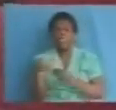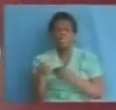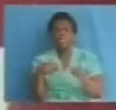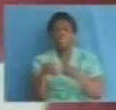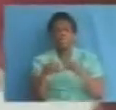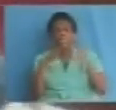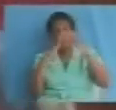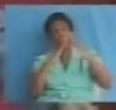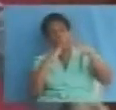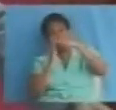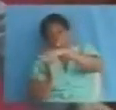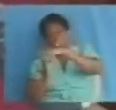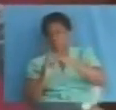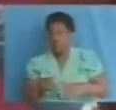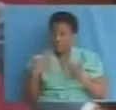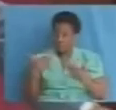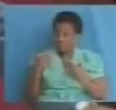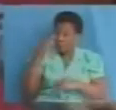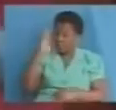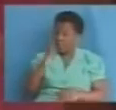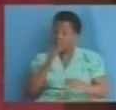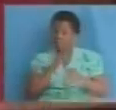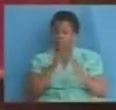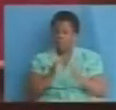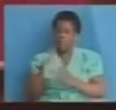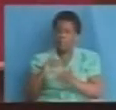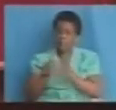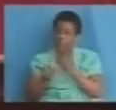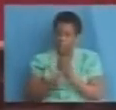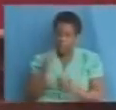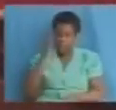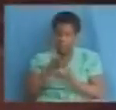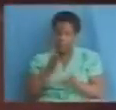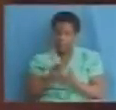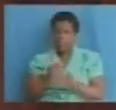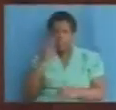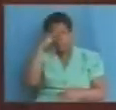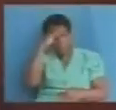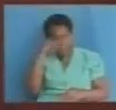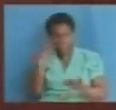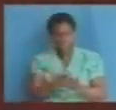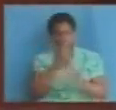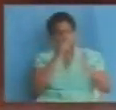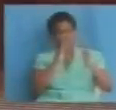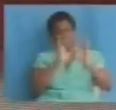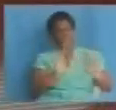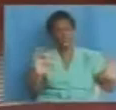askari hao makaz Bora SW hili lin Tolea majibu na naibu wazir Mambo Ya ndani ya nchi pereira ames